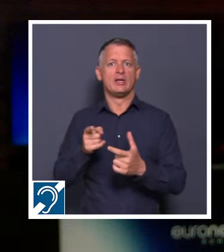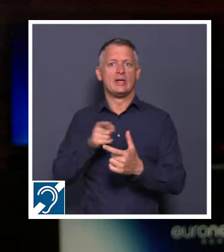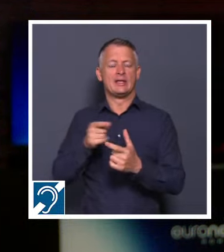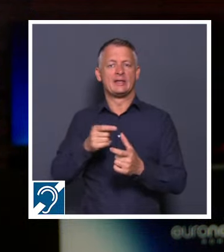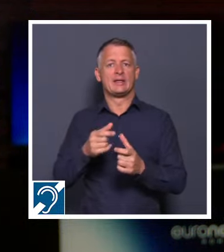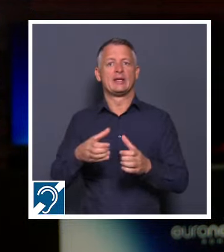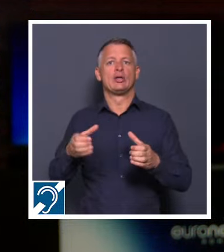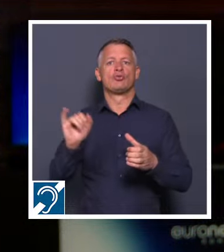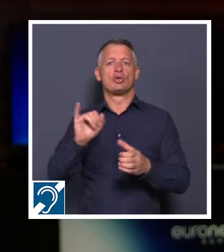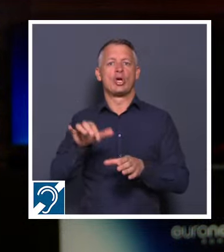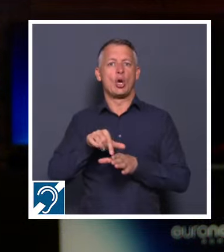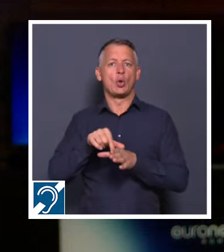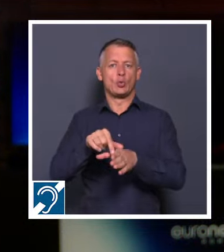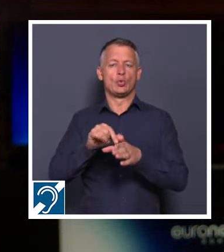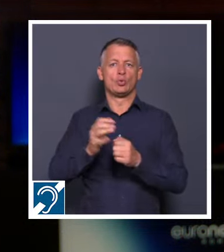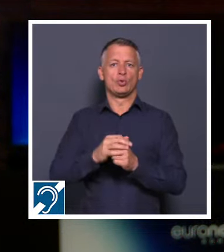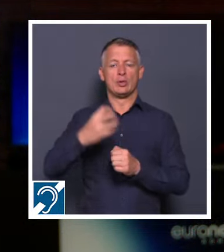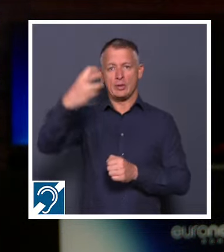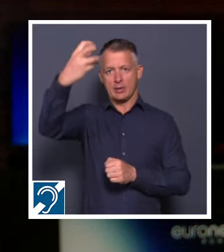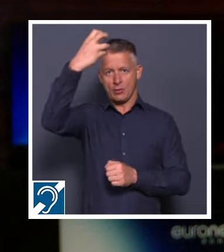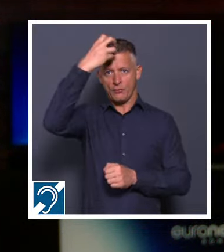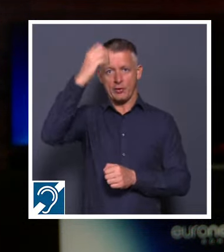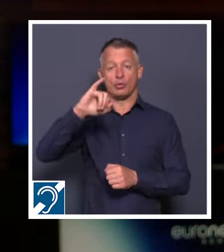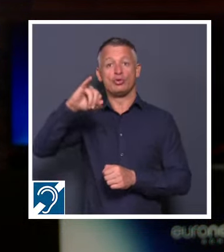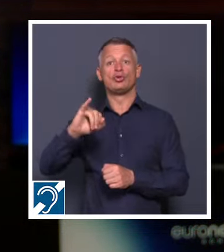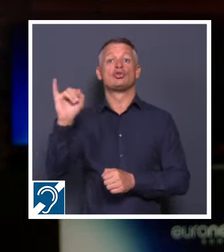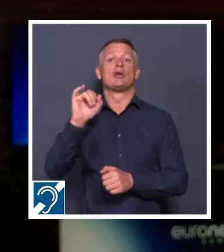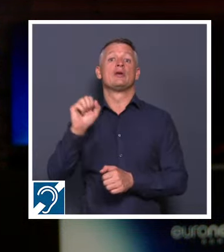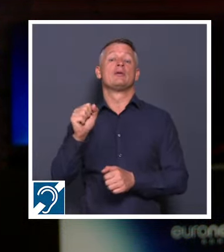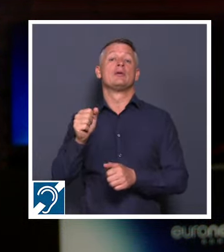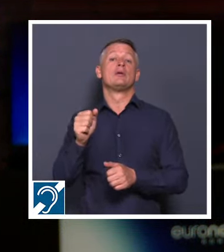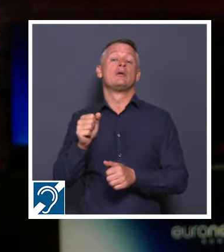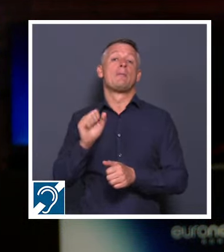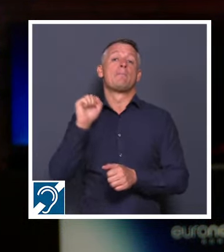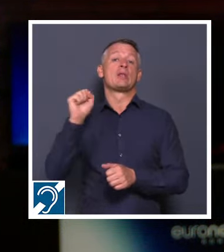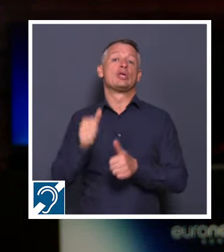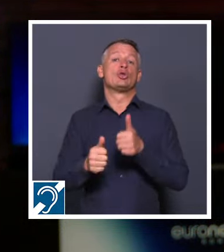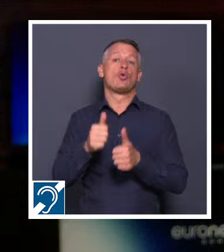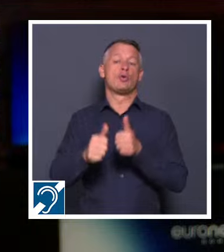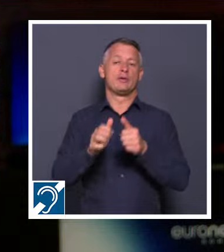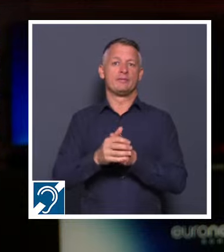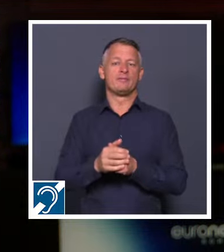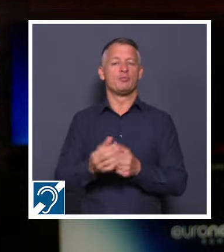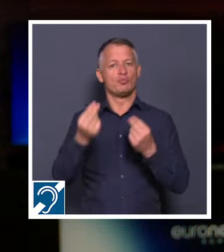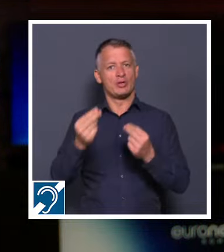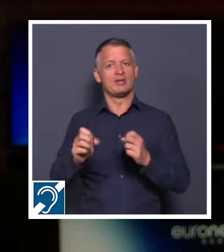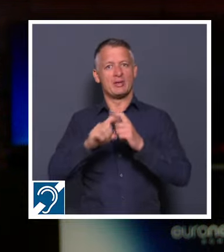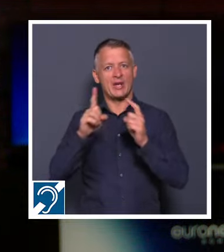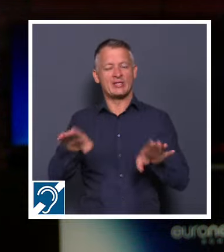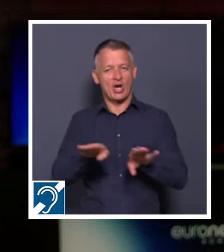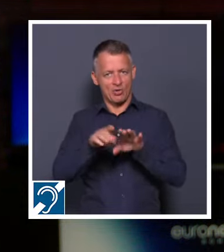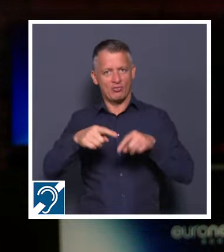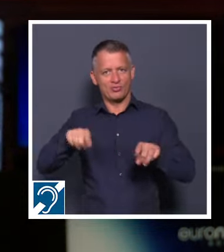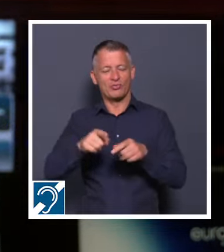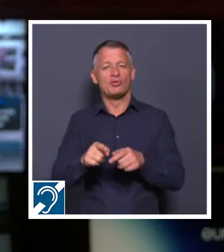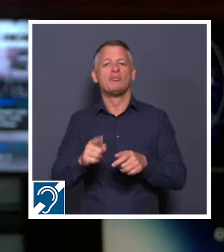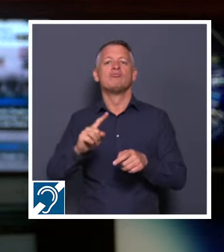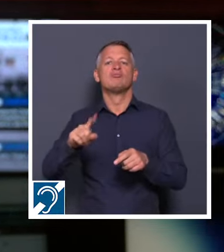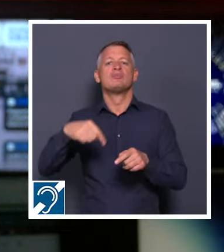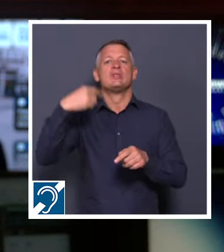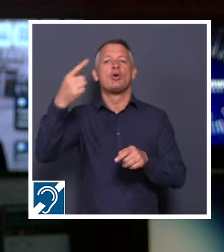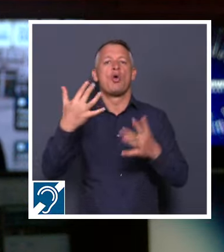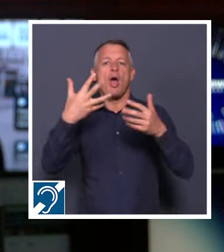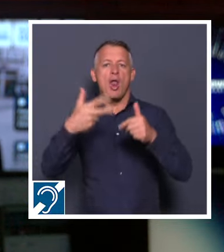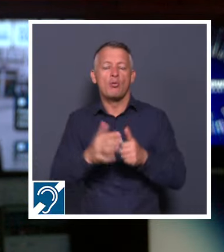de coaliție, dar și de opoziție. Cu detalii vine colegul nostru, Marius Vulpe. Bună dimineața, Marius! Spune, te rog, dincolo de calculele electorale,